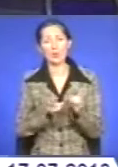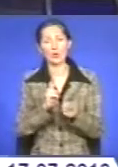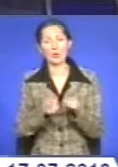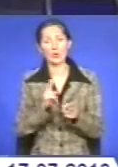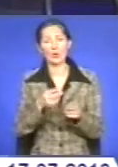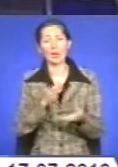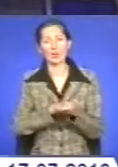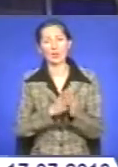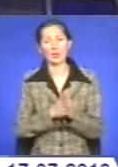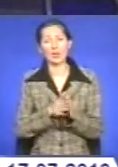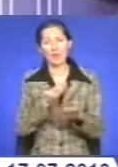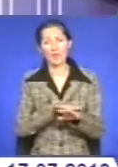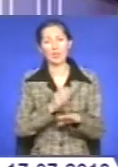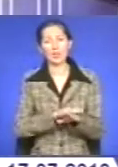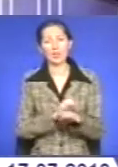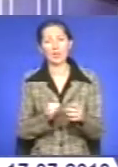але стабільний.